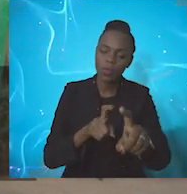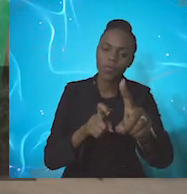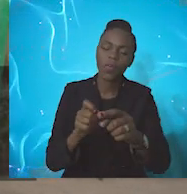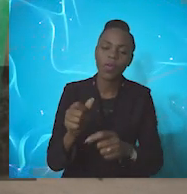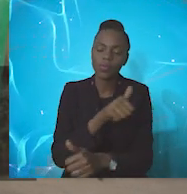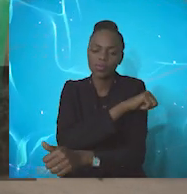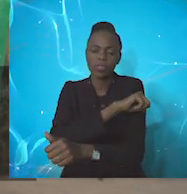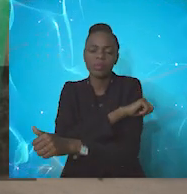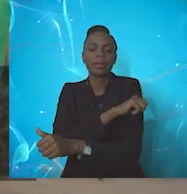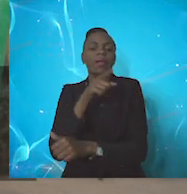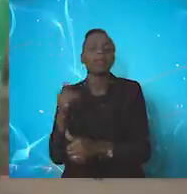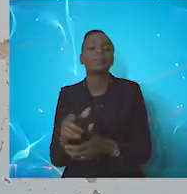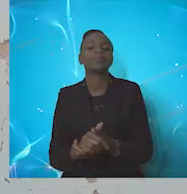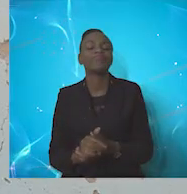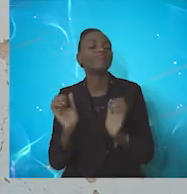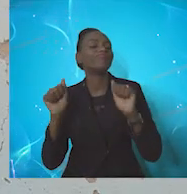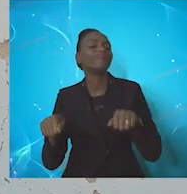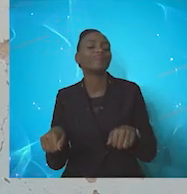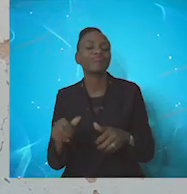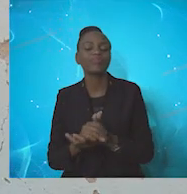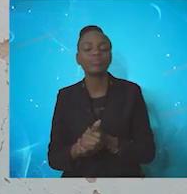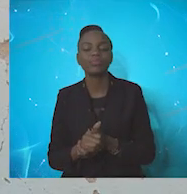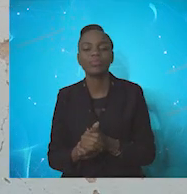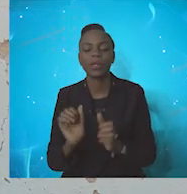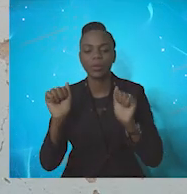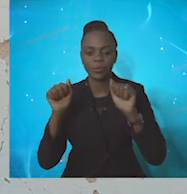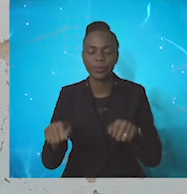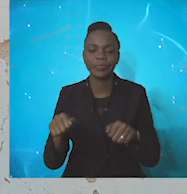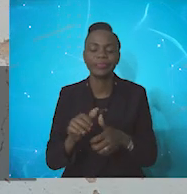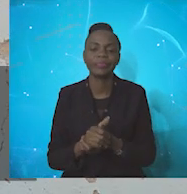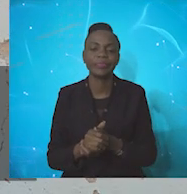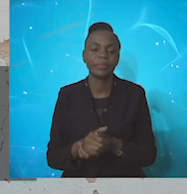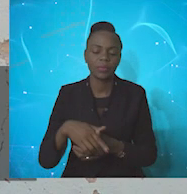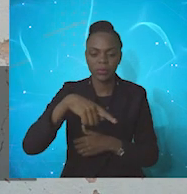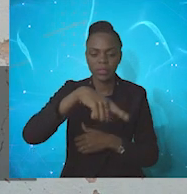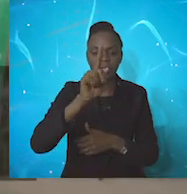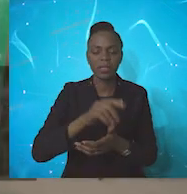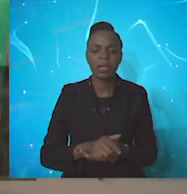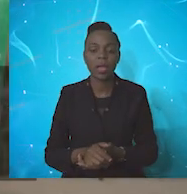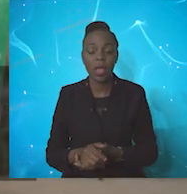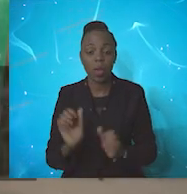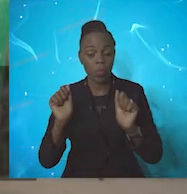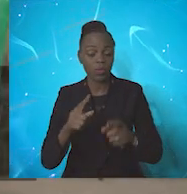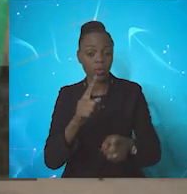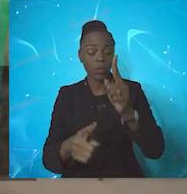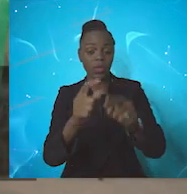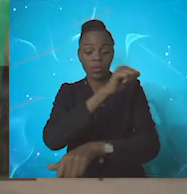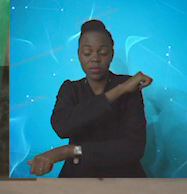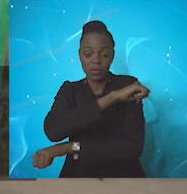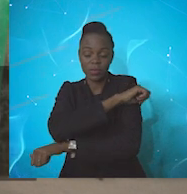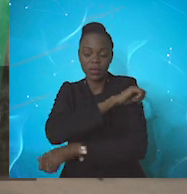Chiyende tose. Kuti. Kuchipatala kwa. Oho. Oho. Chiyende tose. Oho. Chiyani mundipere. Mungu anisa kuenda mansu kwa fika kuchipatala. Ya